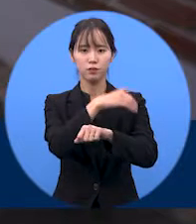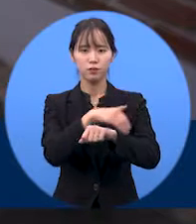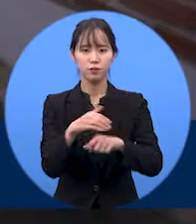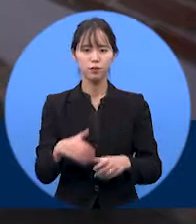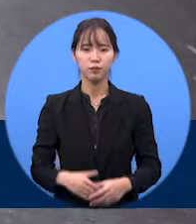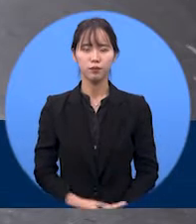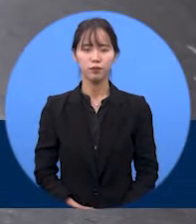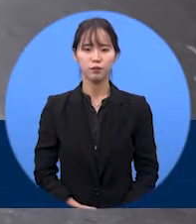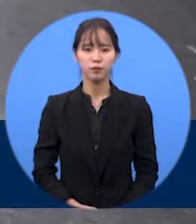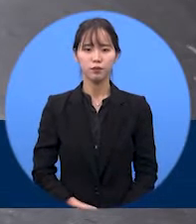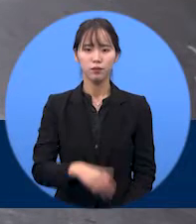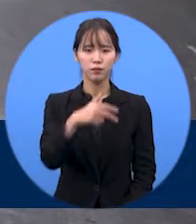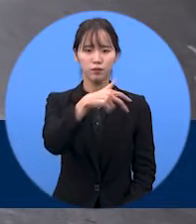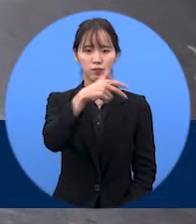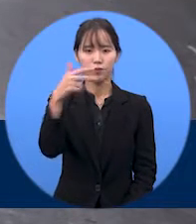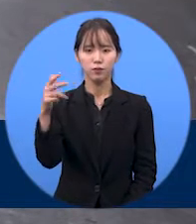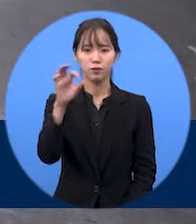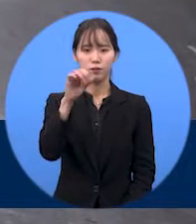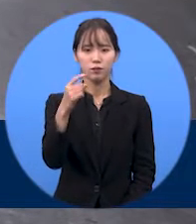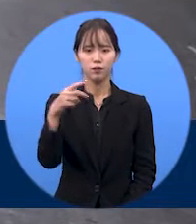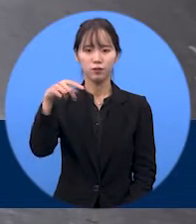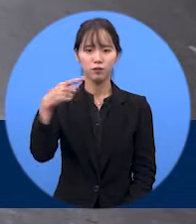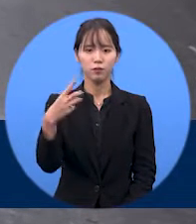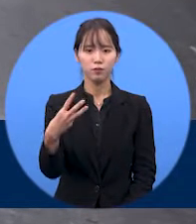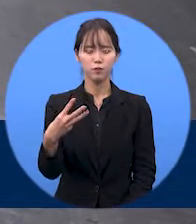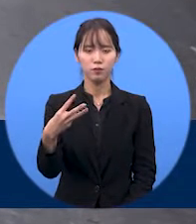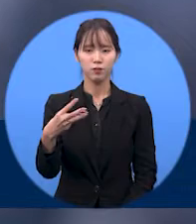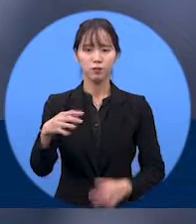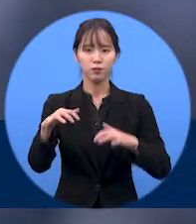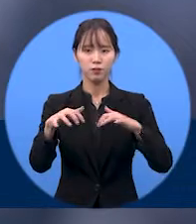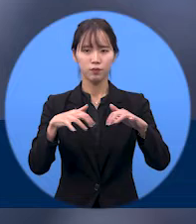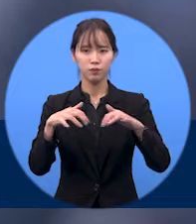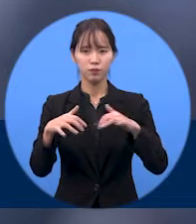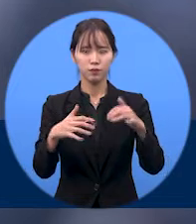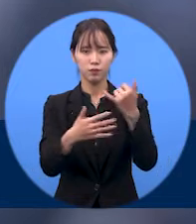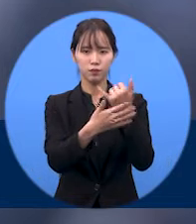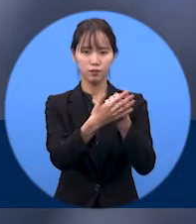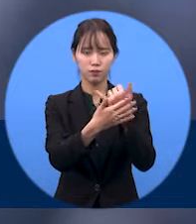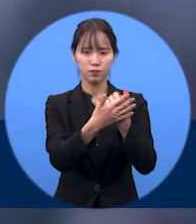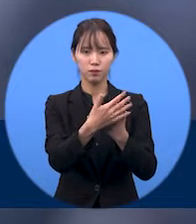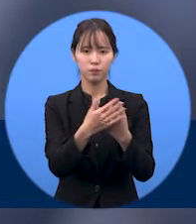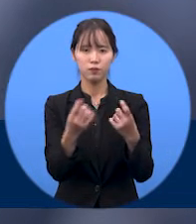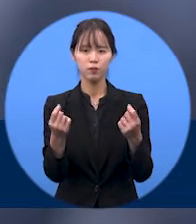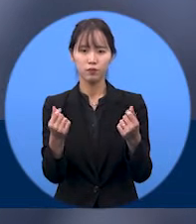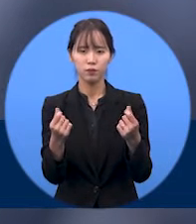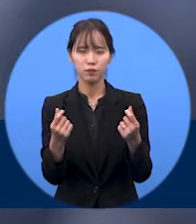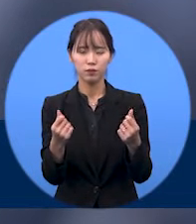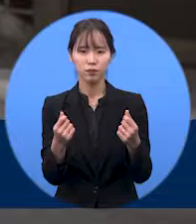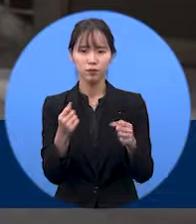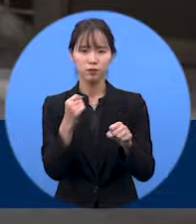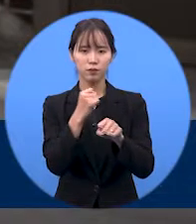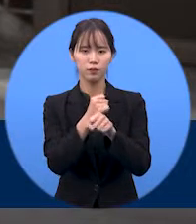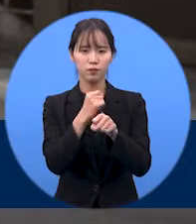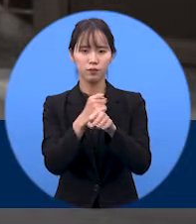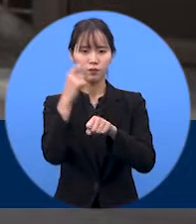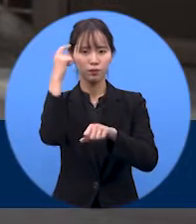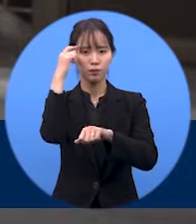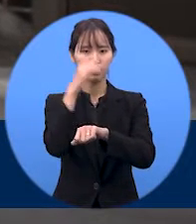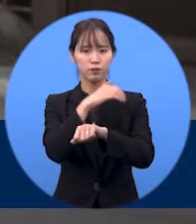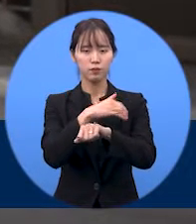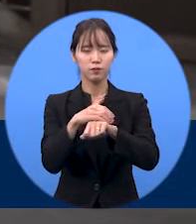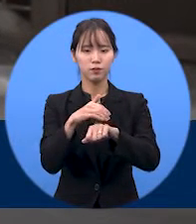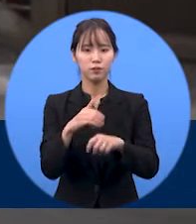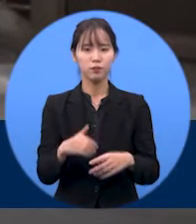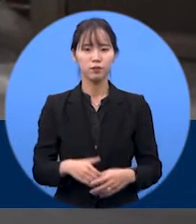전농이동 무지개 오솔길은 회기동 메아리길, 청량리동 별해는 길과 함께 동대문구의 대표 골목길 명소가